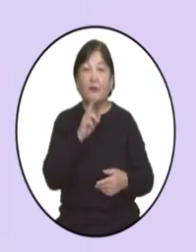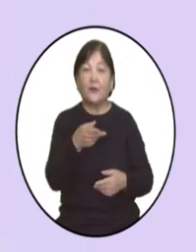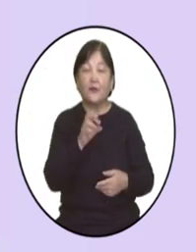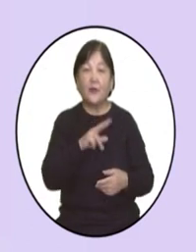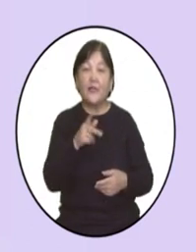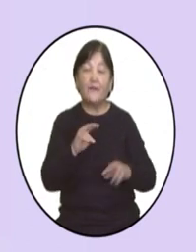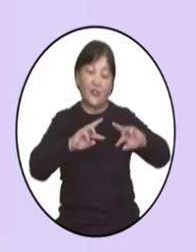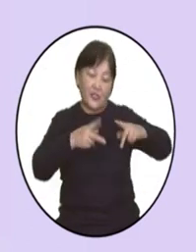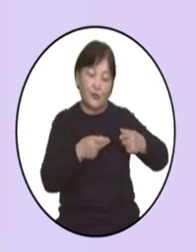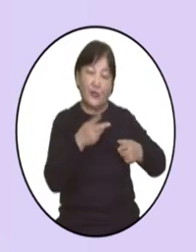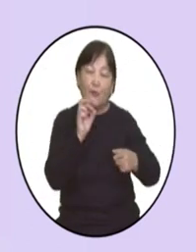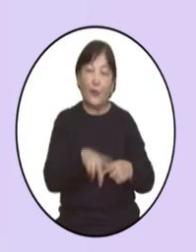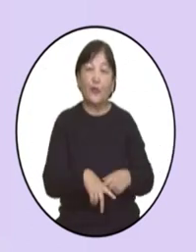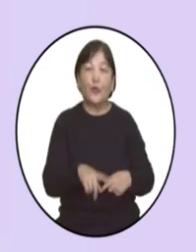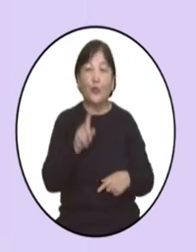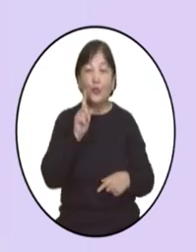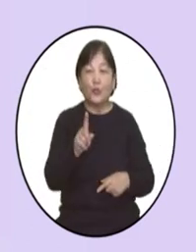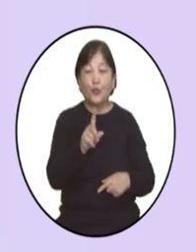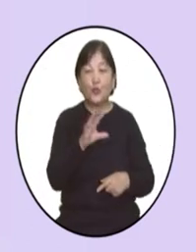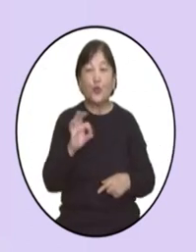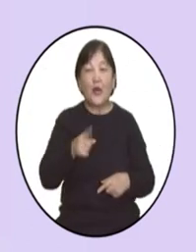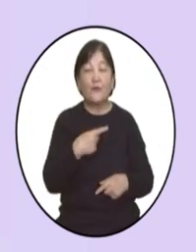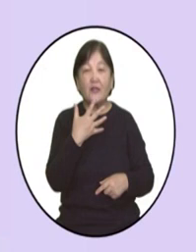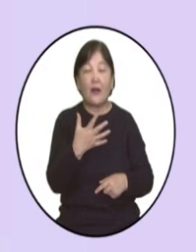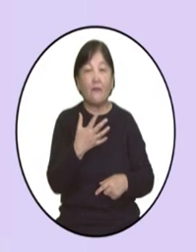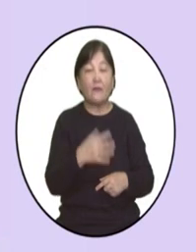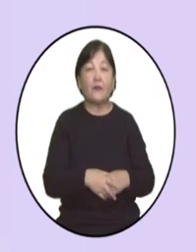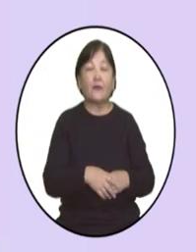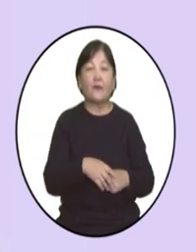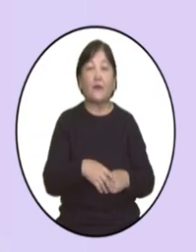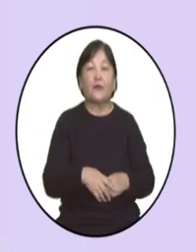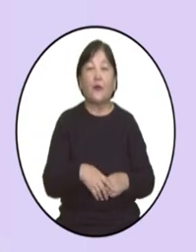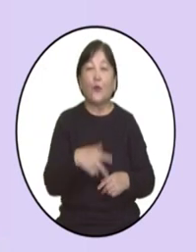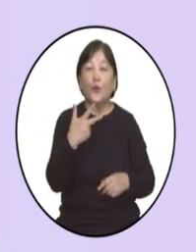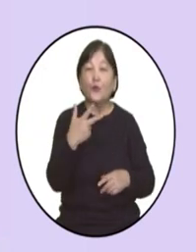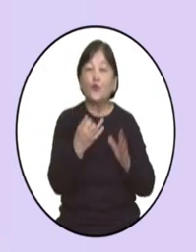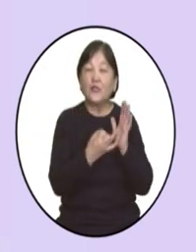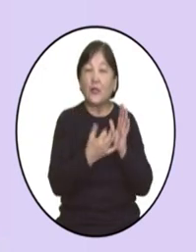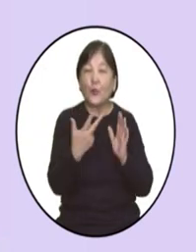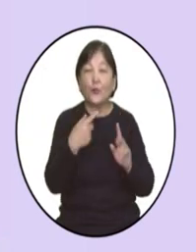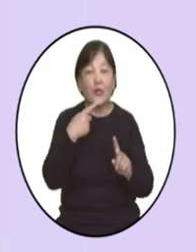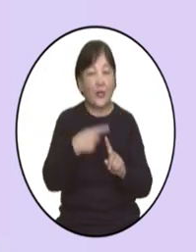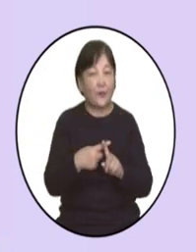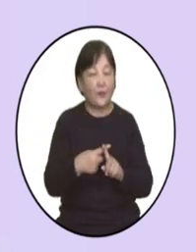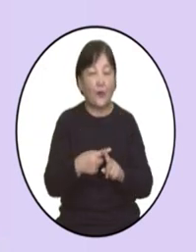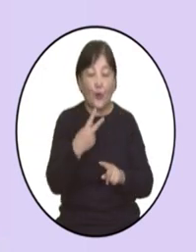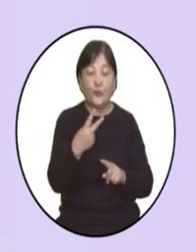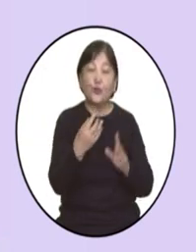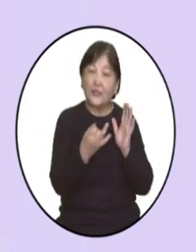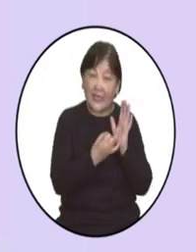нэ. За, 115 градус Цельсийн 373 дээрээ нэмэгдээд 273 дээрээ